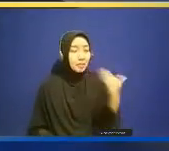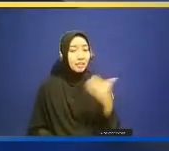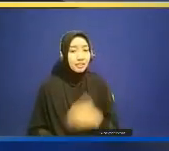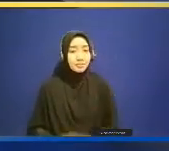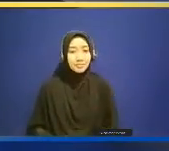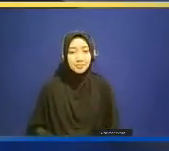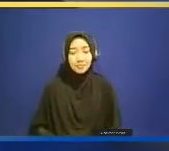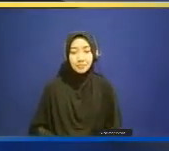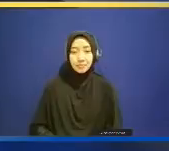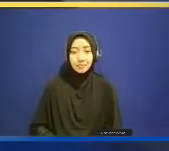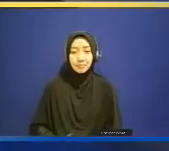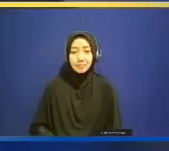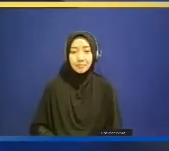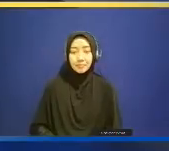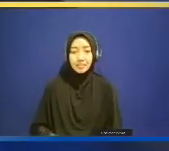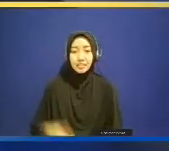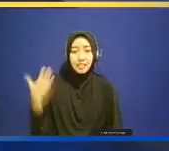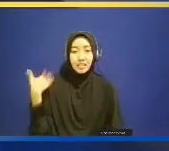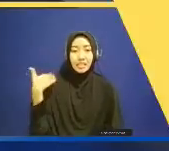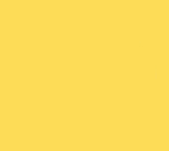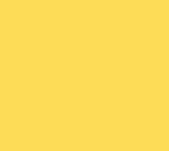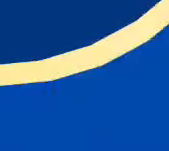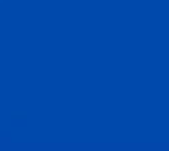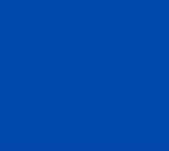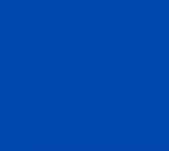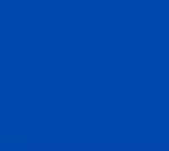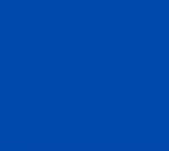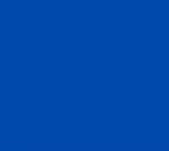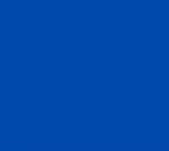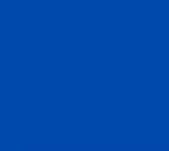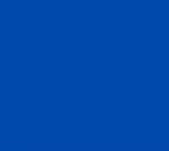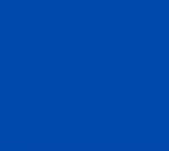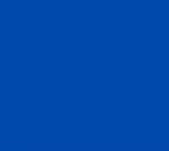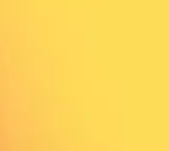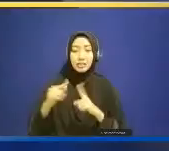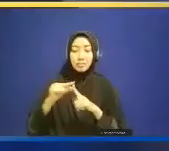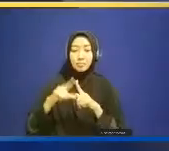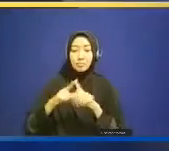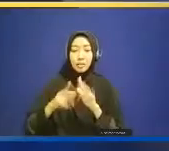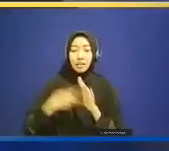dan tadi Seperti Saya sudah sampaikan diskusi panel kita